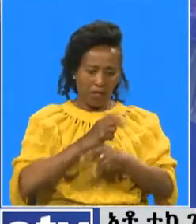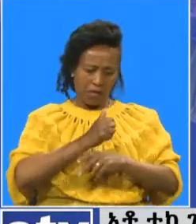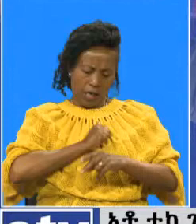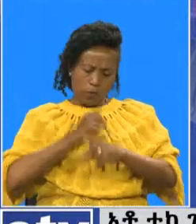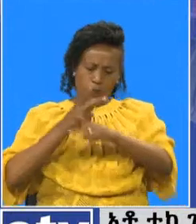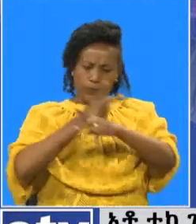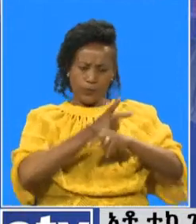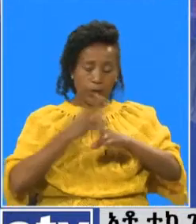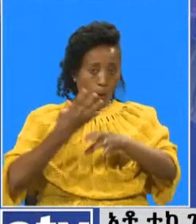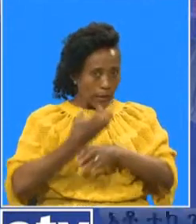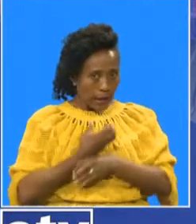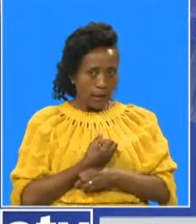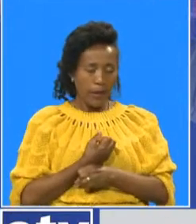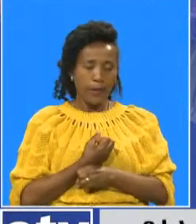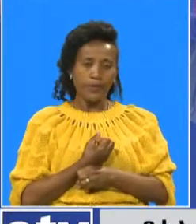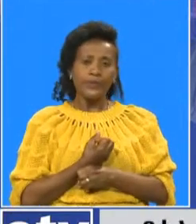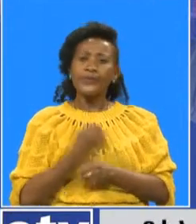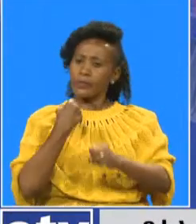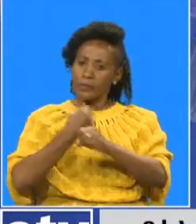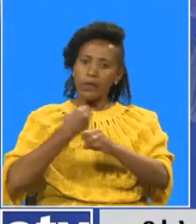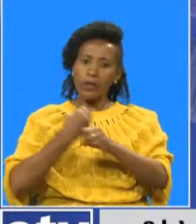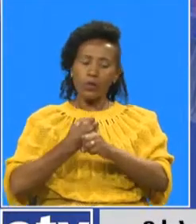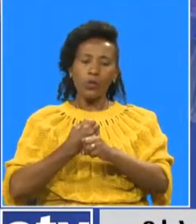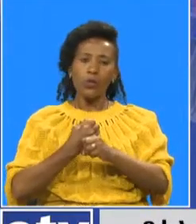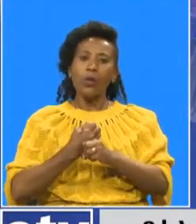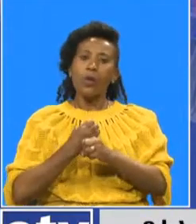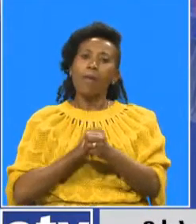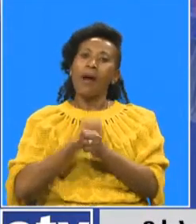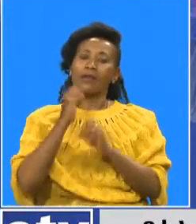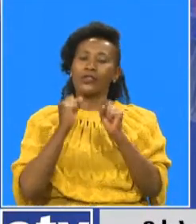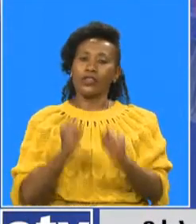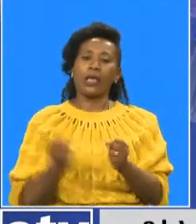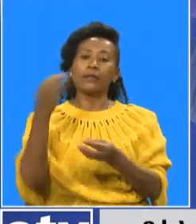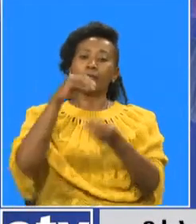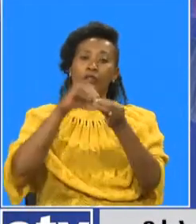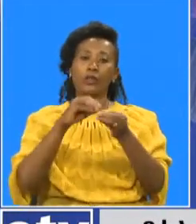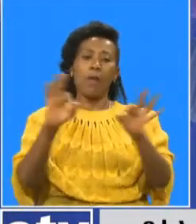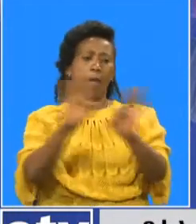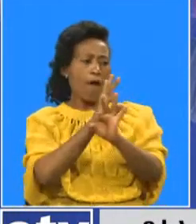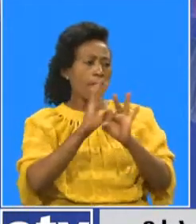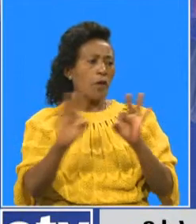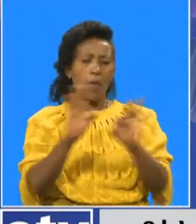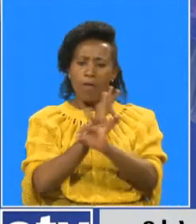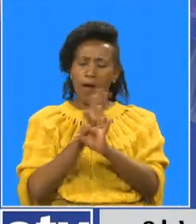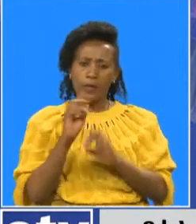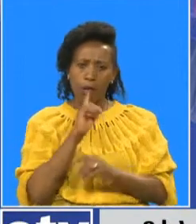ራሱን ጥንቃቄ ከወሰደ ሰርቶ መግባት ይችላል የሚልም ጭምር